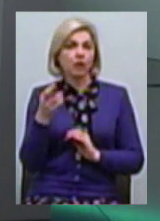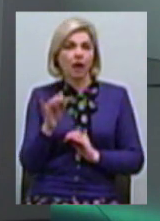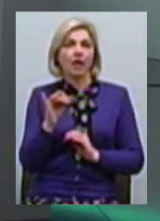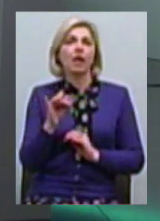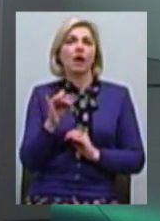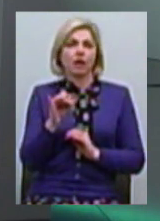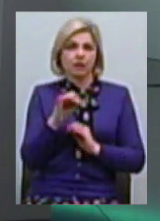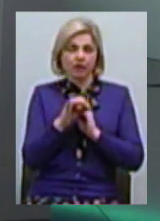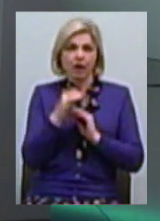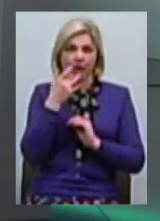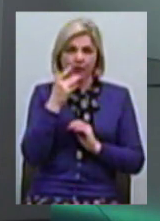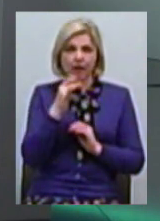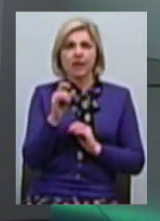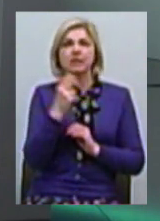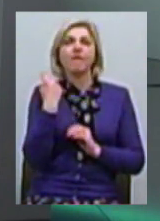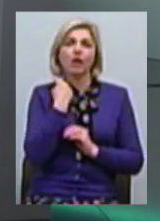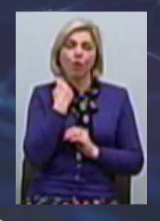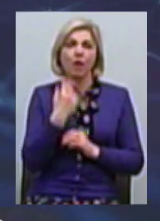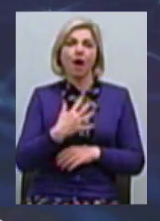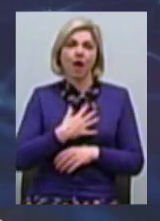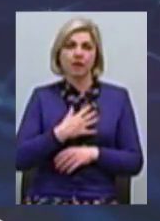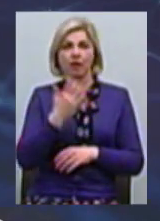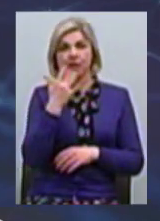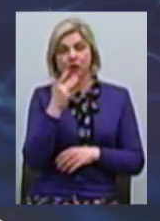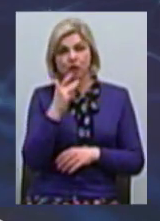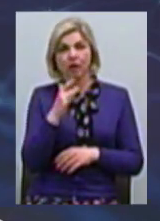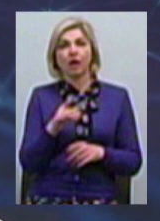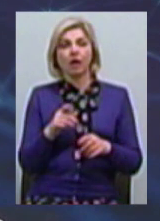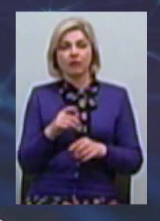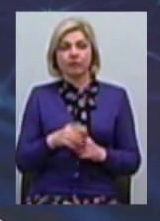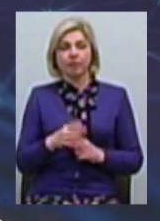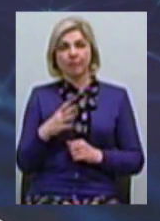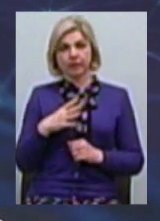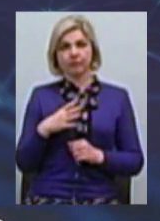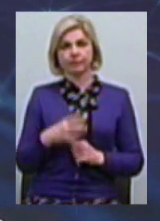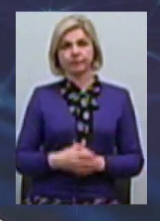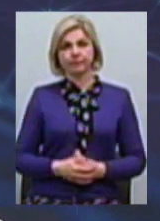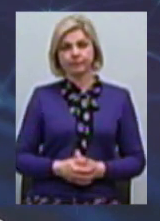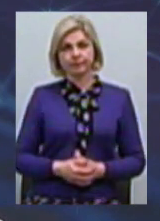западных союзников из Великобритании, Канады, Соединенных Штатов, был